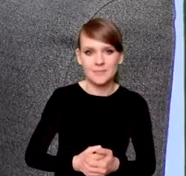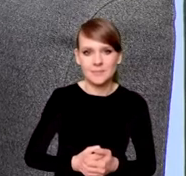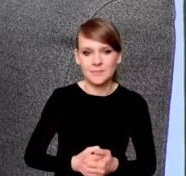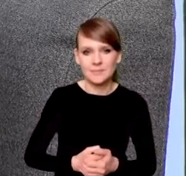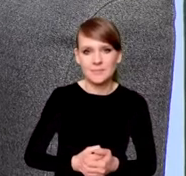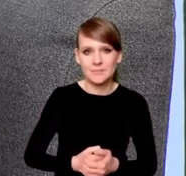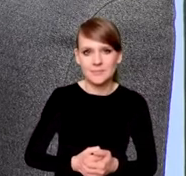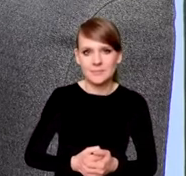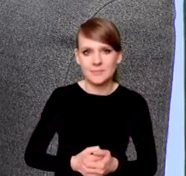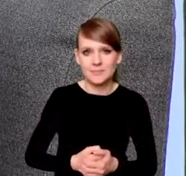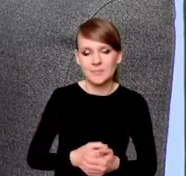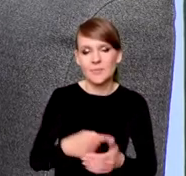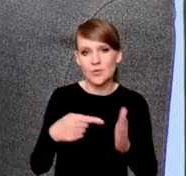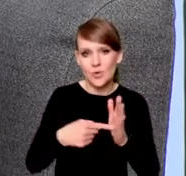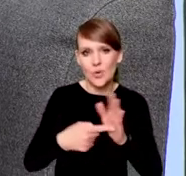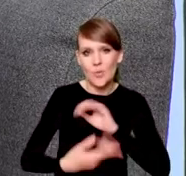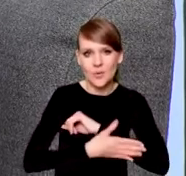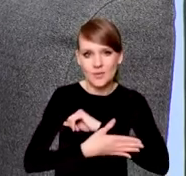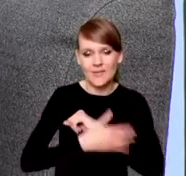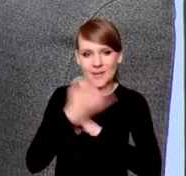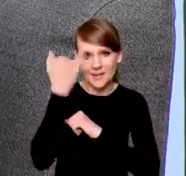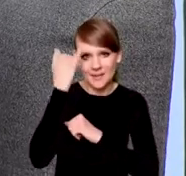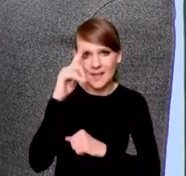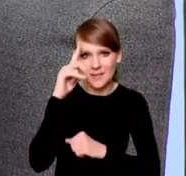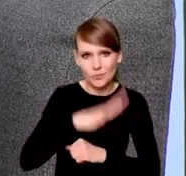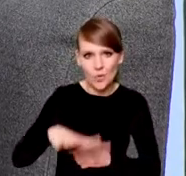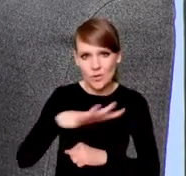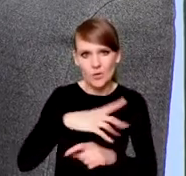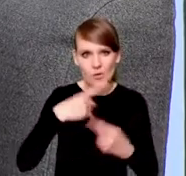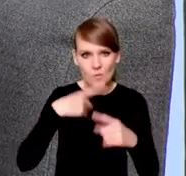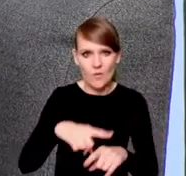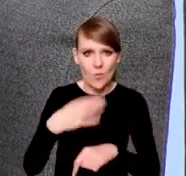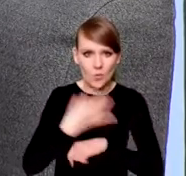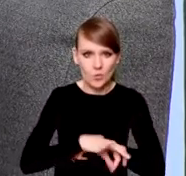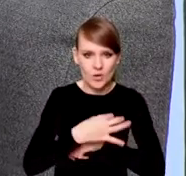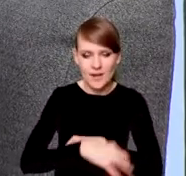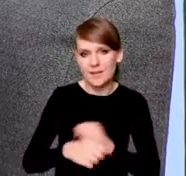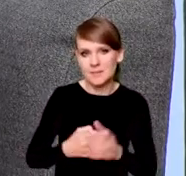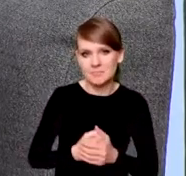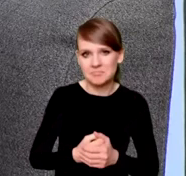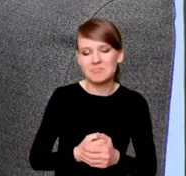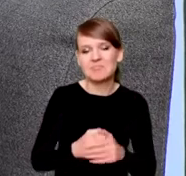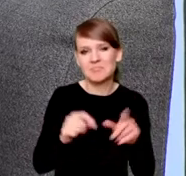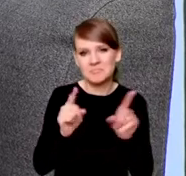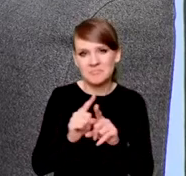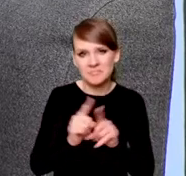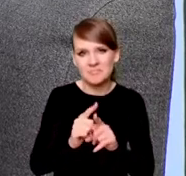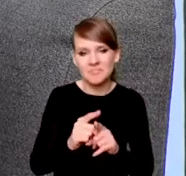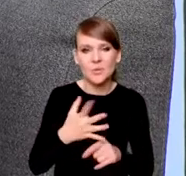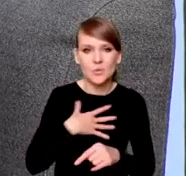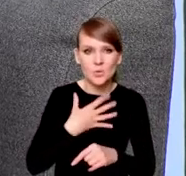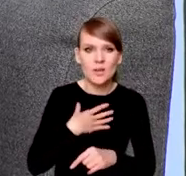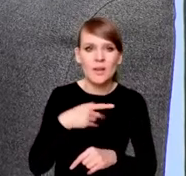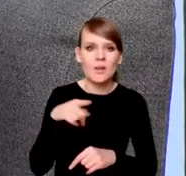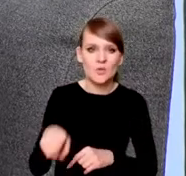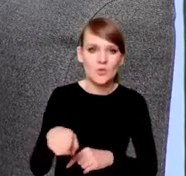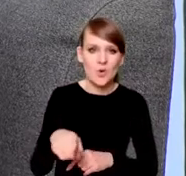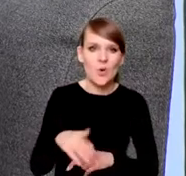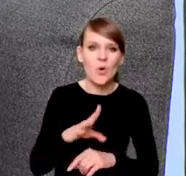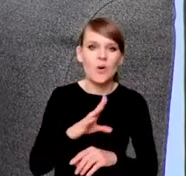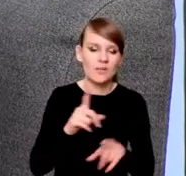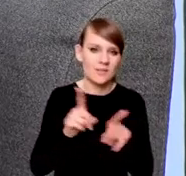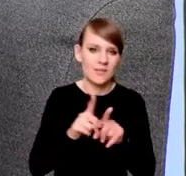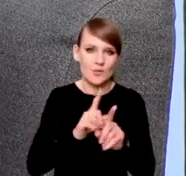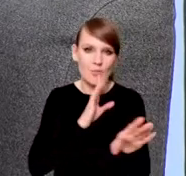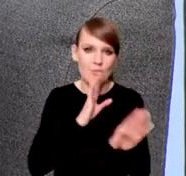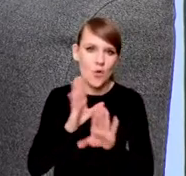trzon idei społecznej odpowiedzialności uczelni. To zresztą ma chyba podobną też zastosowanie do społecznej odpowiedzialności